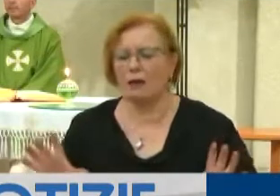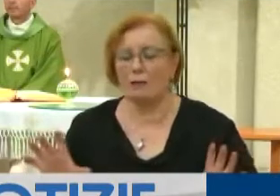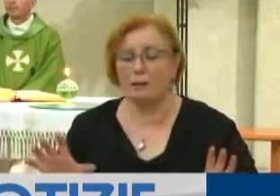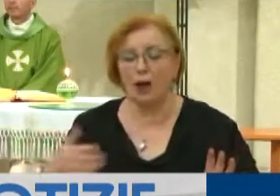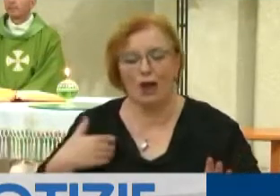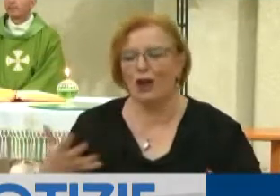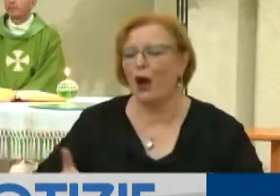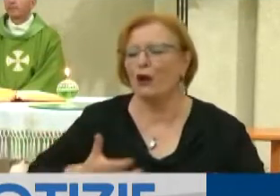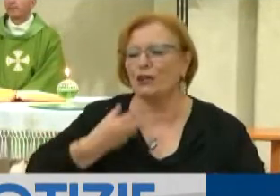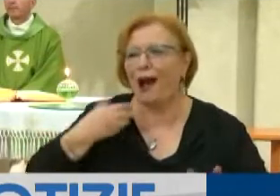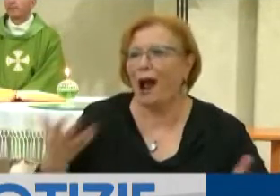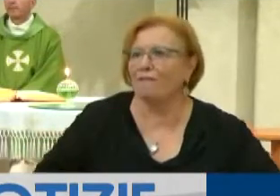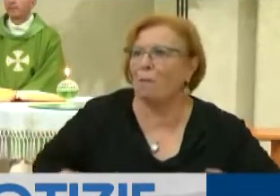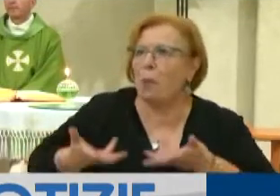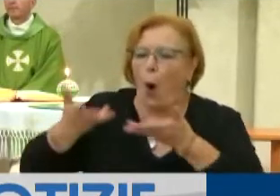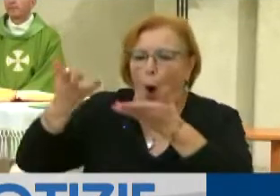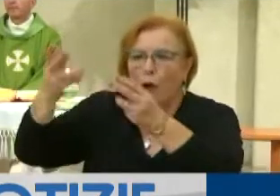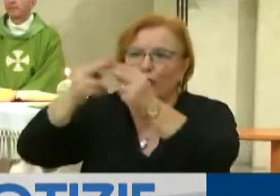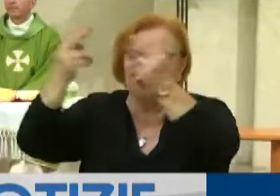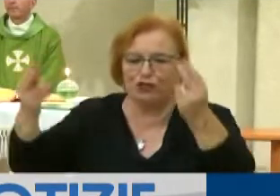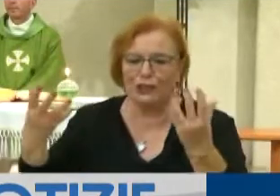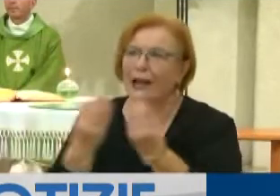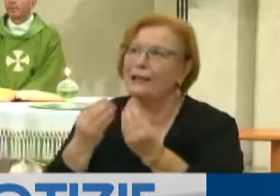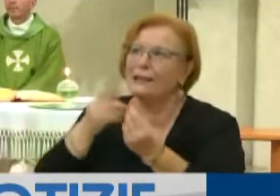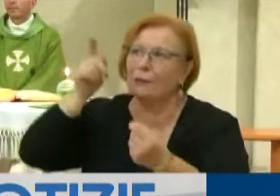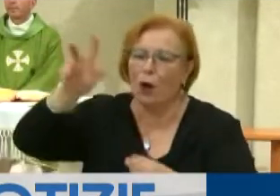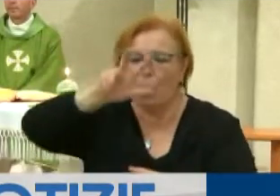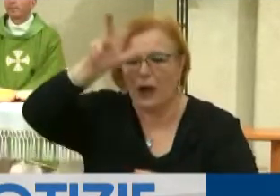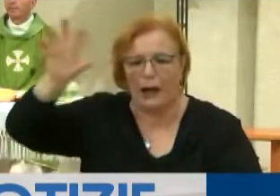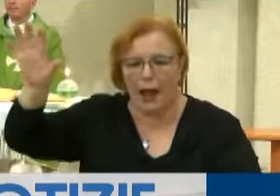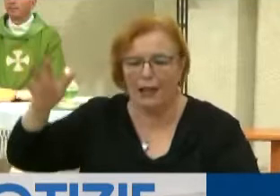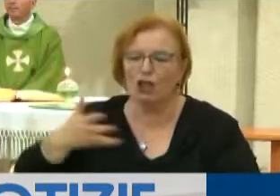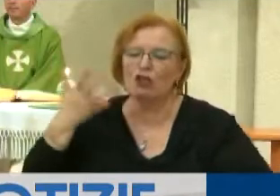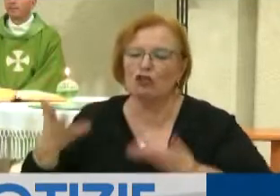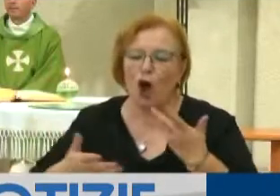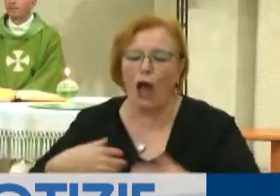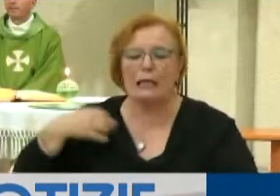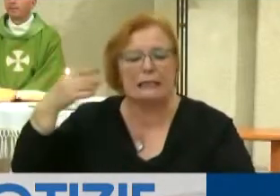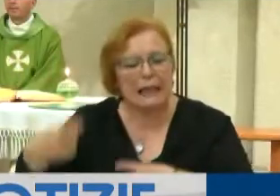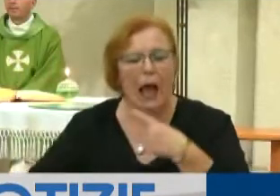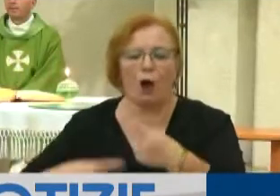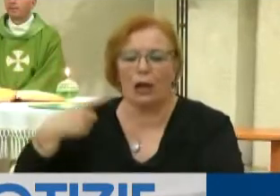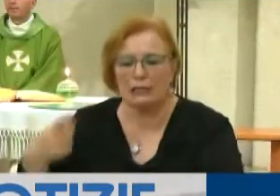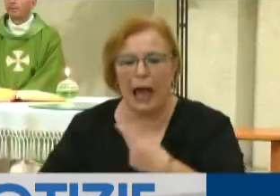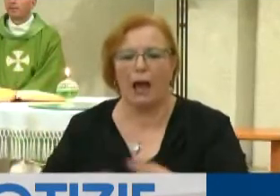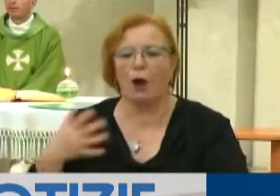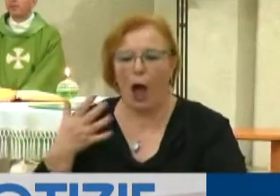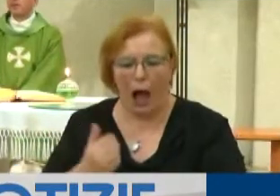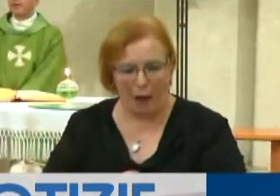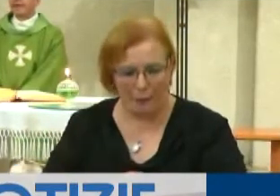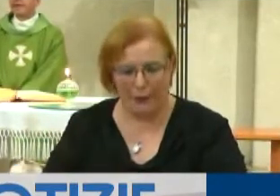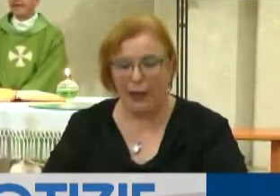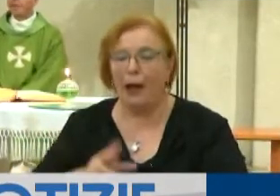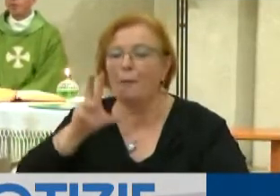italiana dei segni. L'iniziativa è promossa dall'ufficio catechistico diocesano, finalizzata a porre gli audiolesi nelle condizioni di partecipare